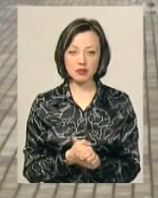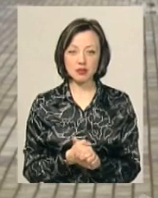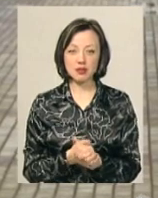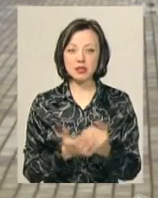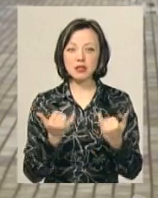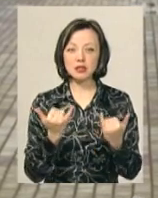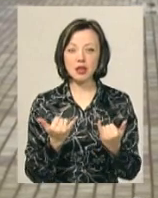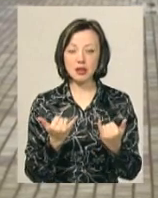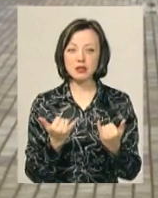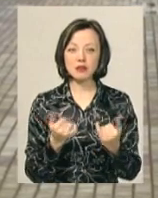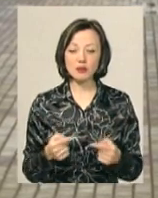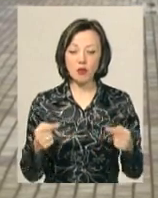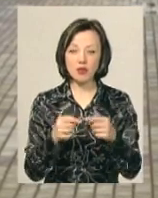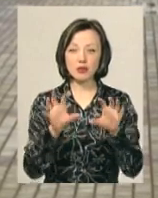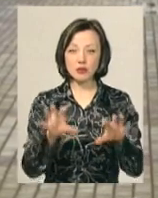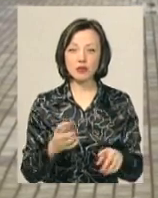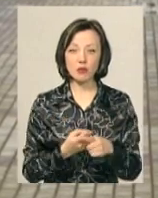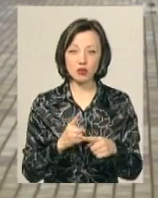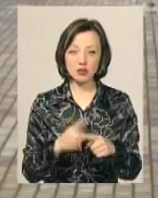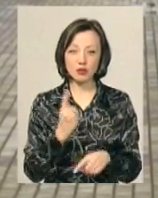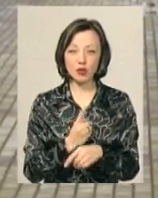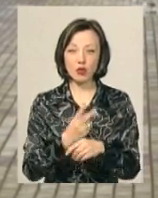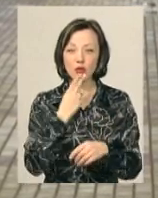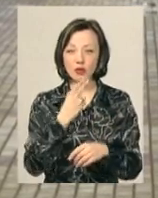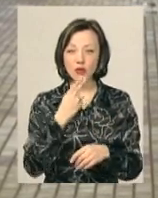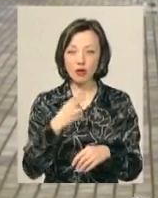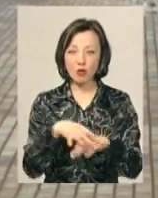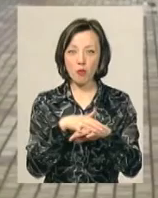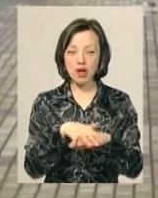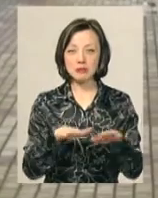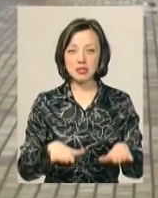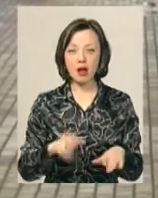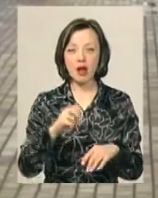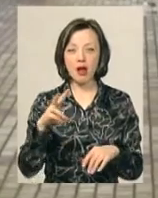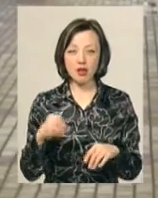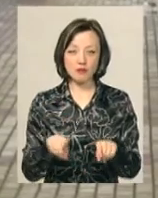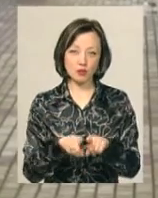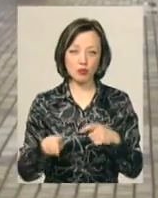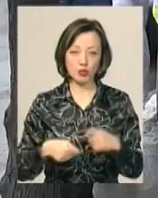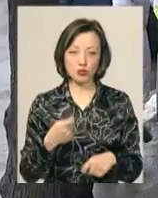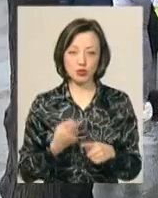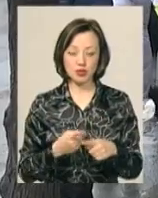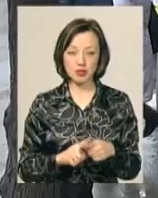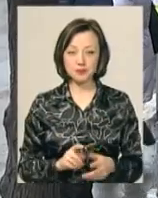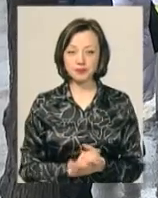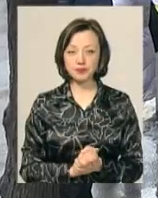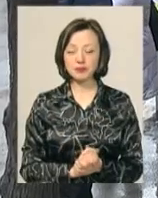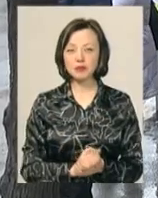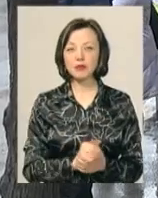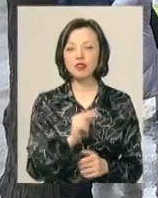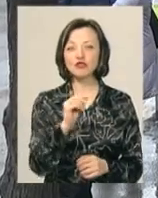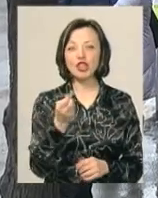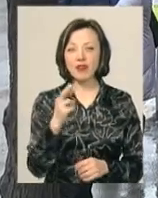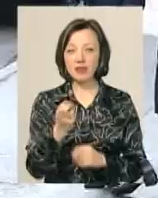чинного законодавства це заборонено куріння в громадських місцях, але все ж таки вони порушуються. У червні